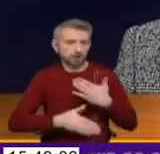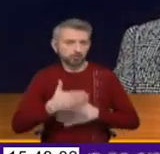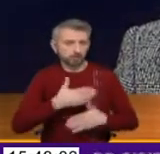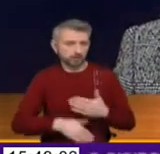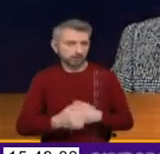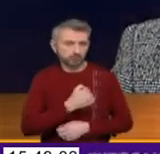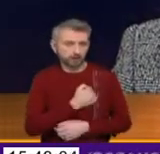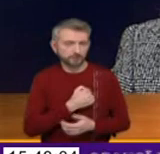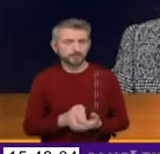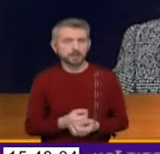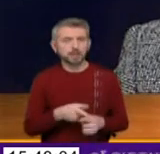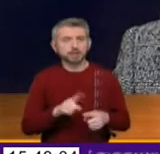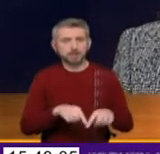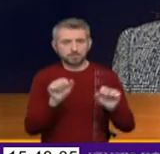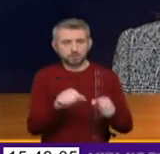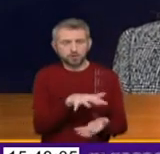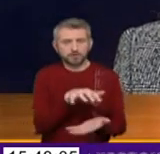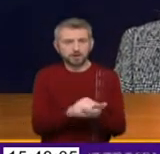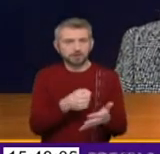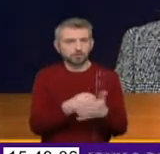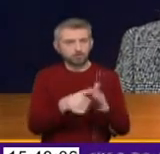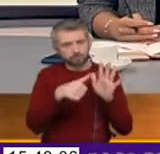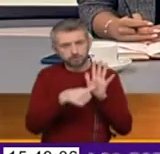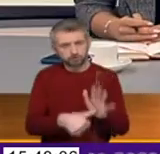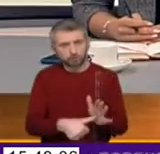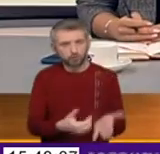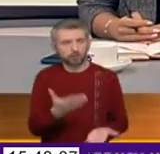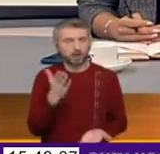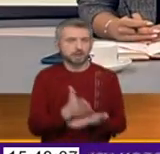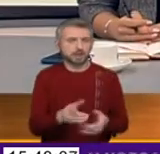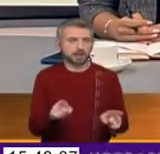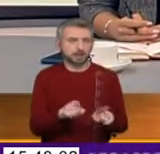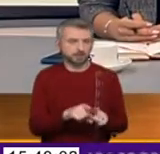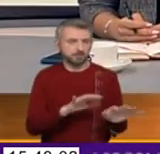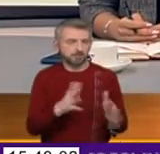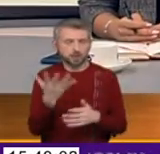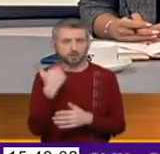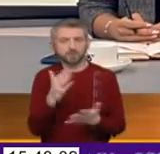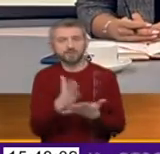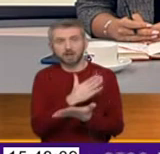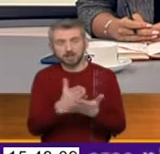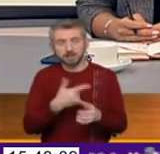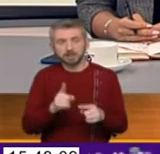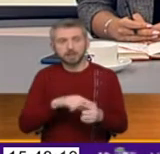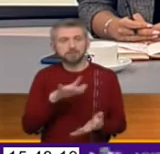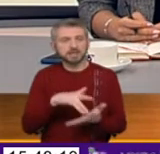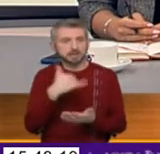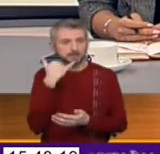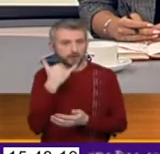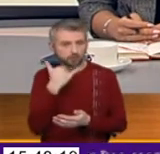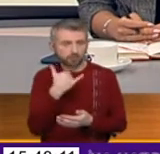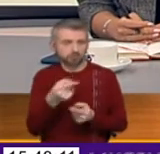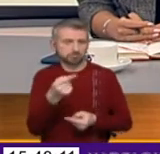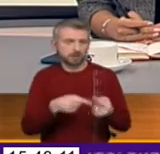на жаль. Це може зайняти і до півроку, а є такі випадки, коли взагалі цей міський зв'язок не